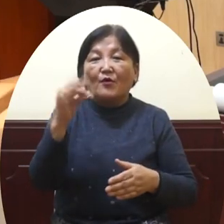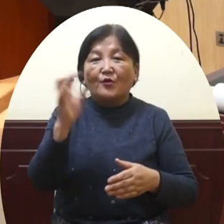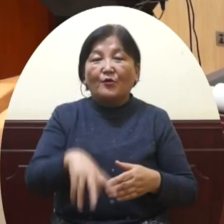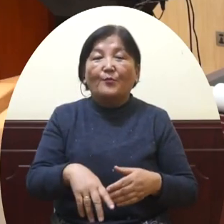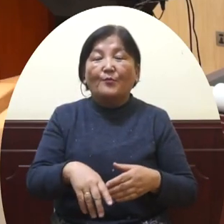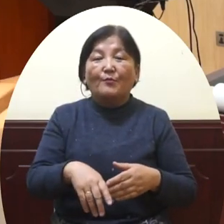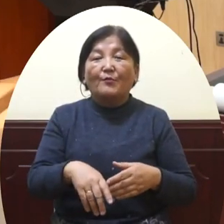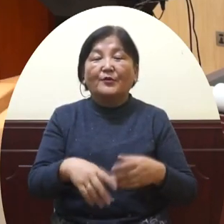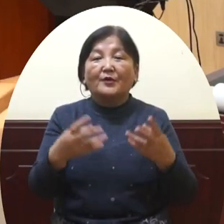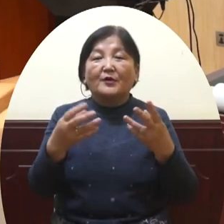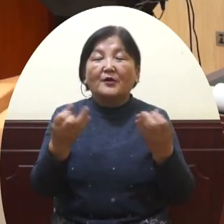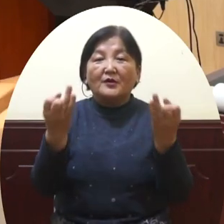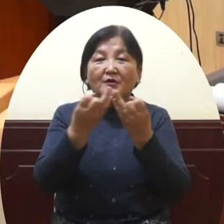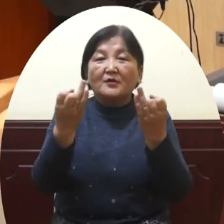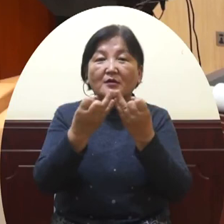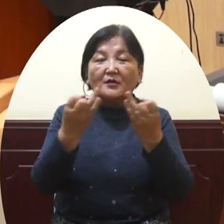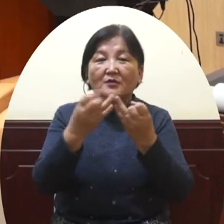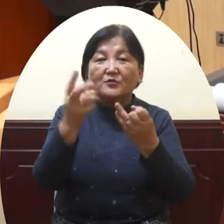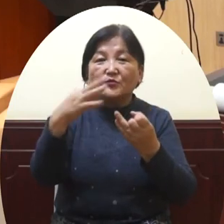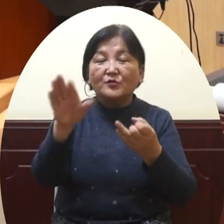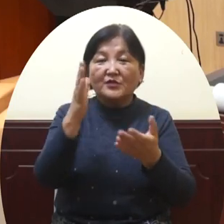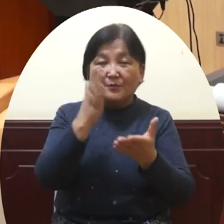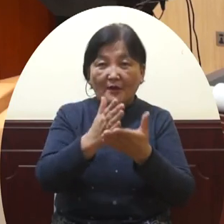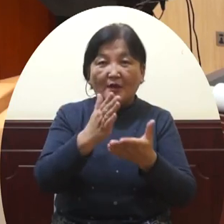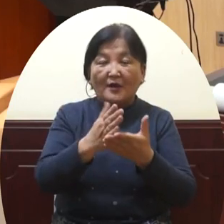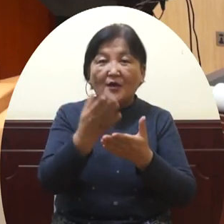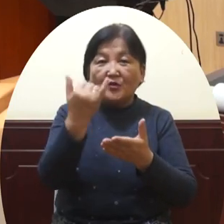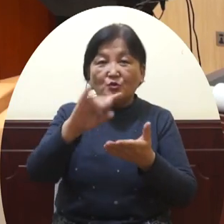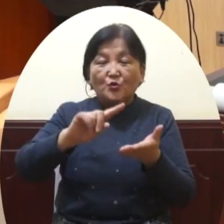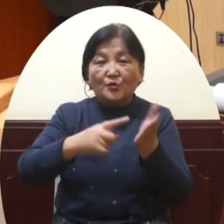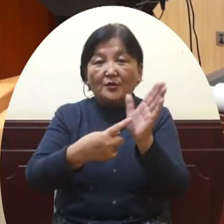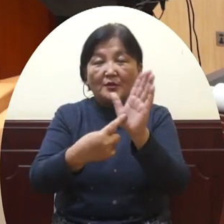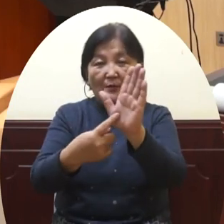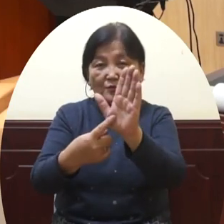бол олон нийтийн сүлжээ тавьдаг. За мөн Google-ийн манай бас вебсайтаас ингэ шууд дамжуулаад